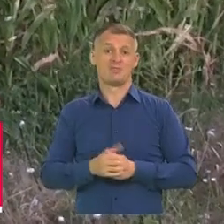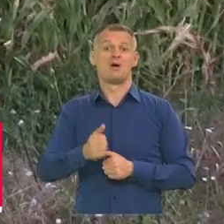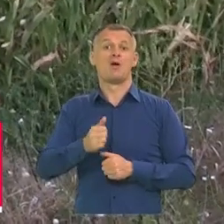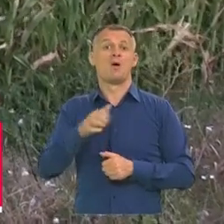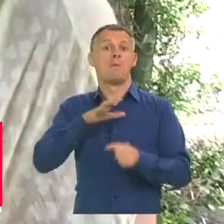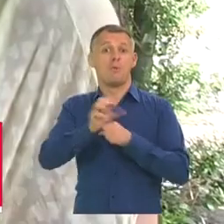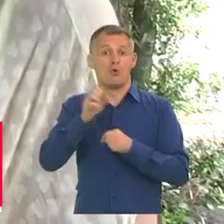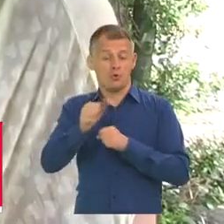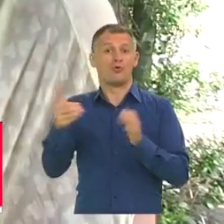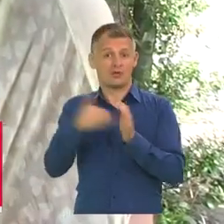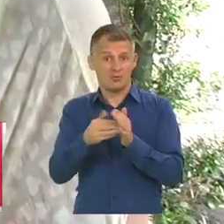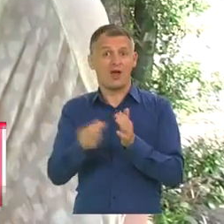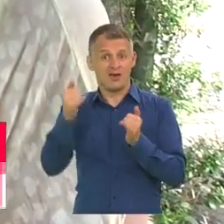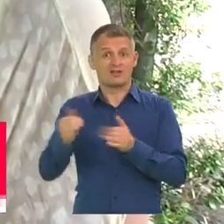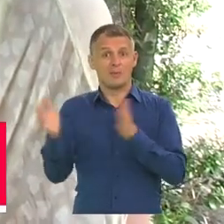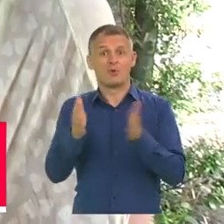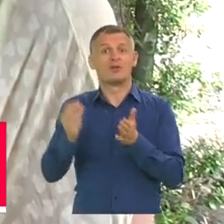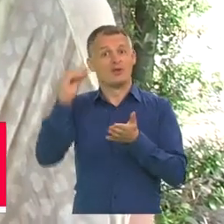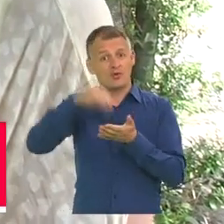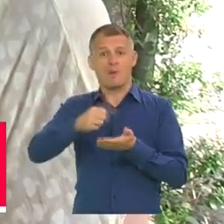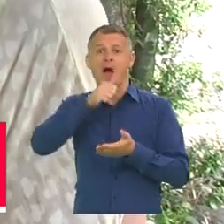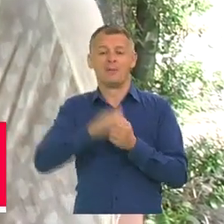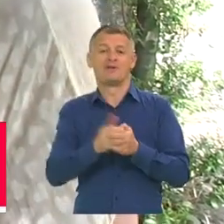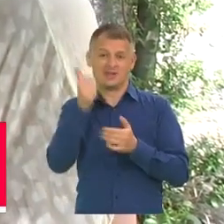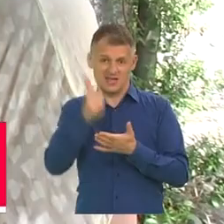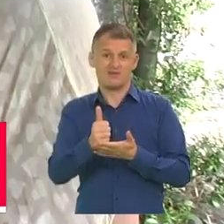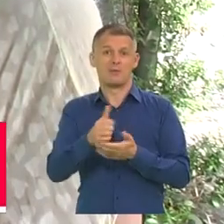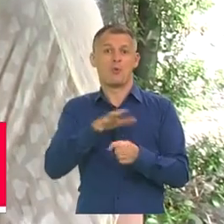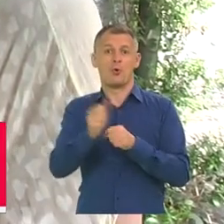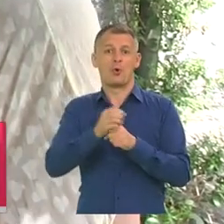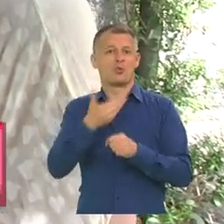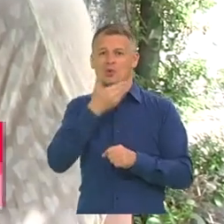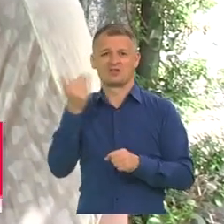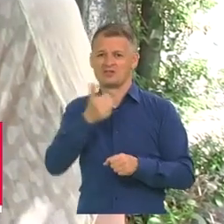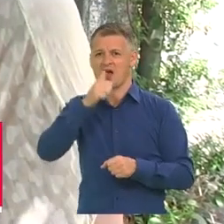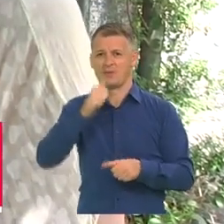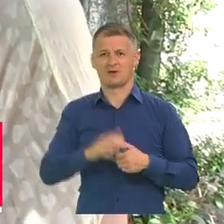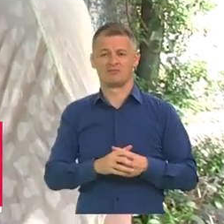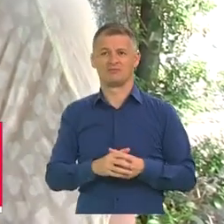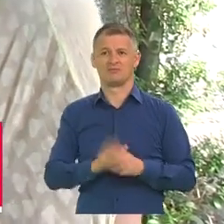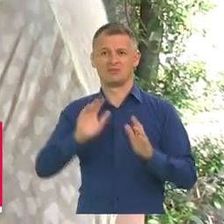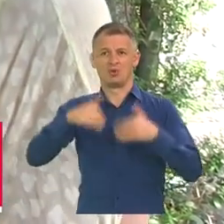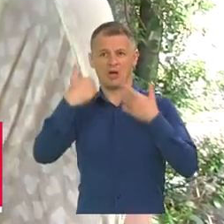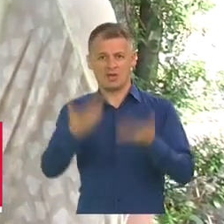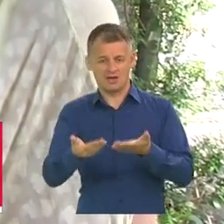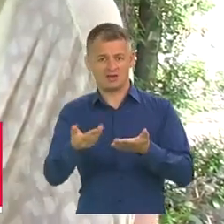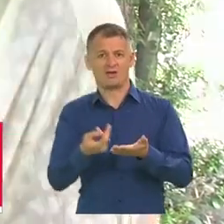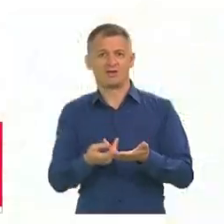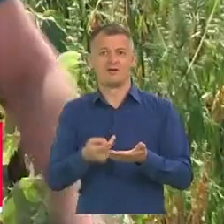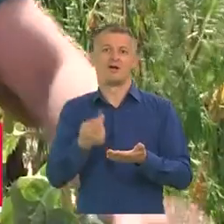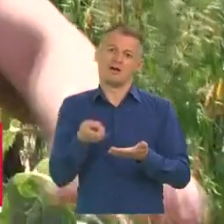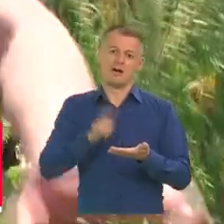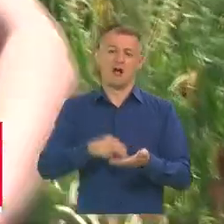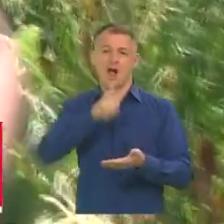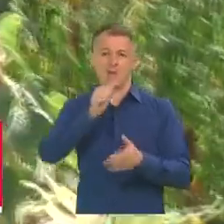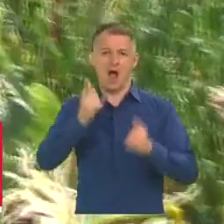această perioadă și, într-adevăr, pentru porumb nu mai avem apă pentru a-i mai da, a aplica o udare.